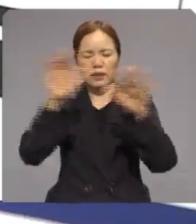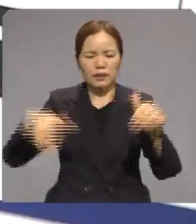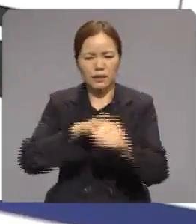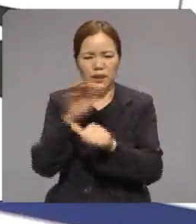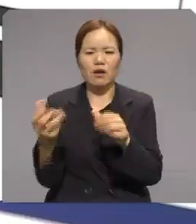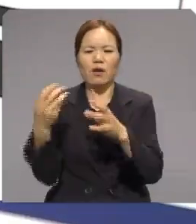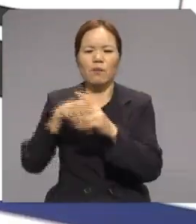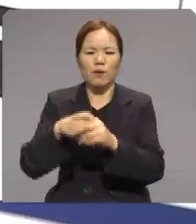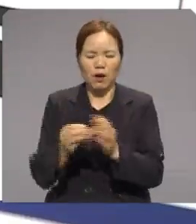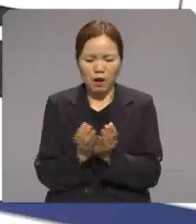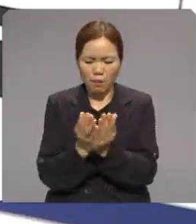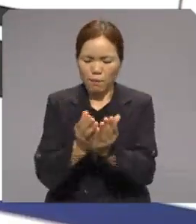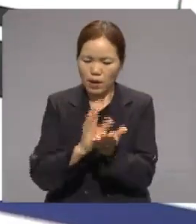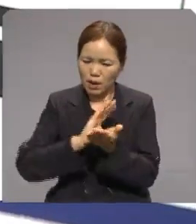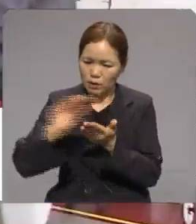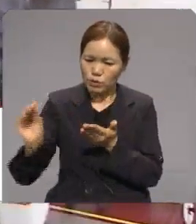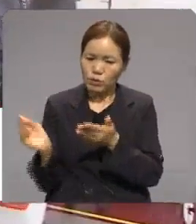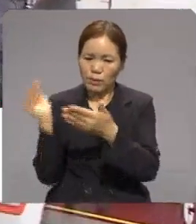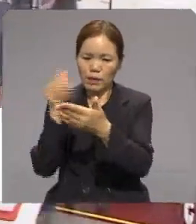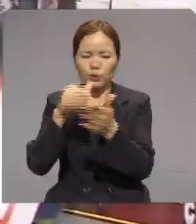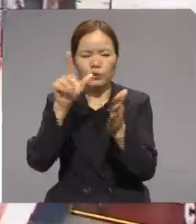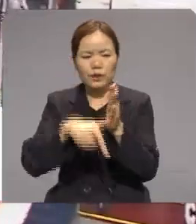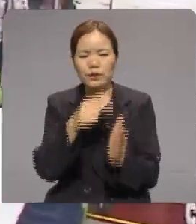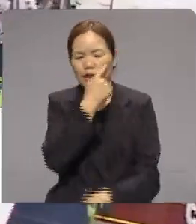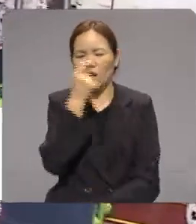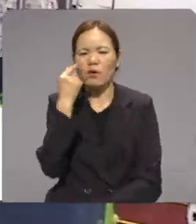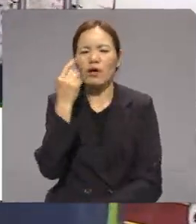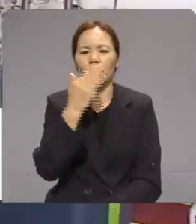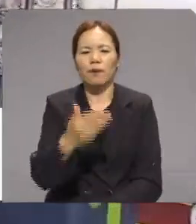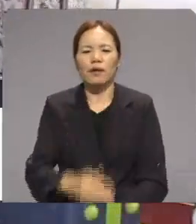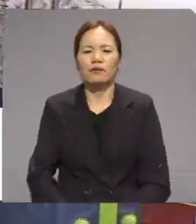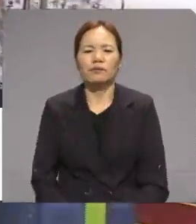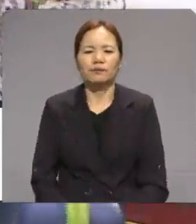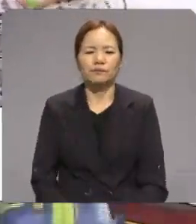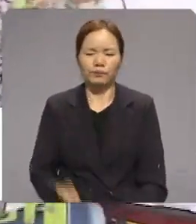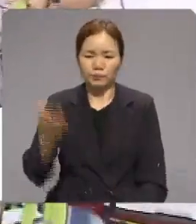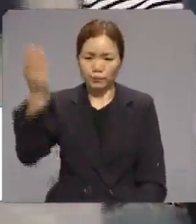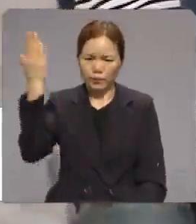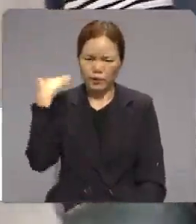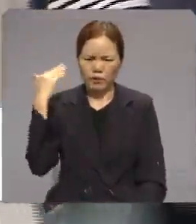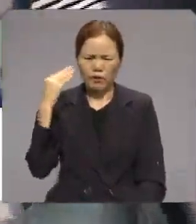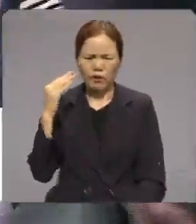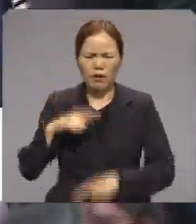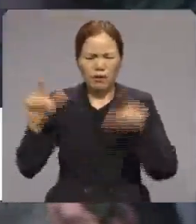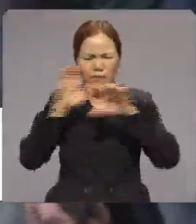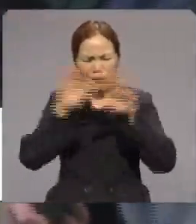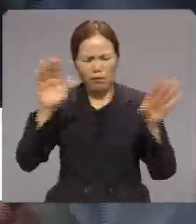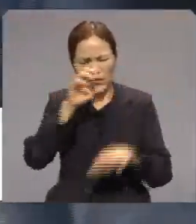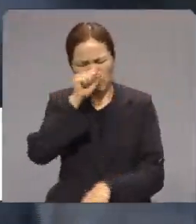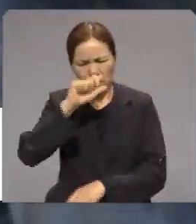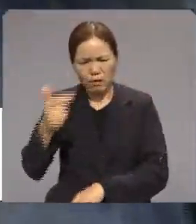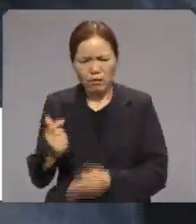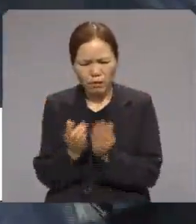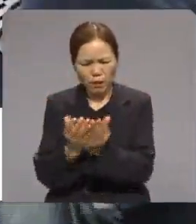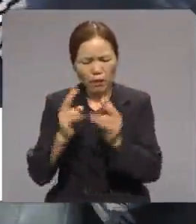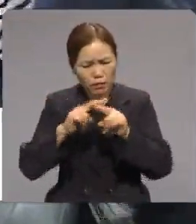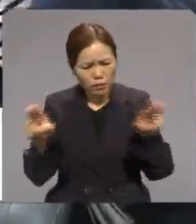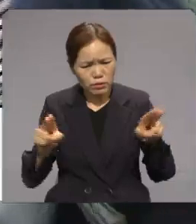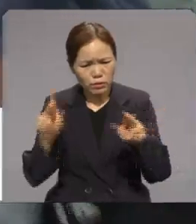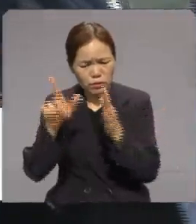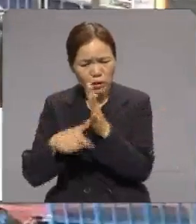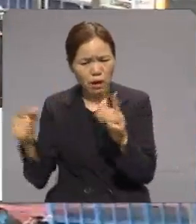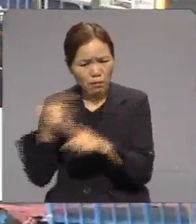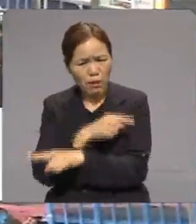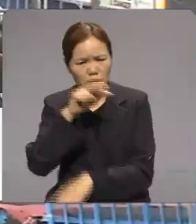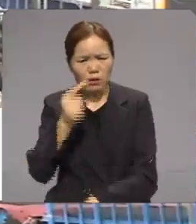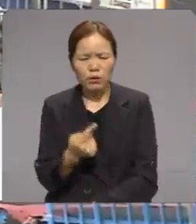반영한 여객선 출발 도착 시간을 확인할 수 있습니다. 기존에는 기상 악화로 여객선 운항 시간이 바뀌더라도 운항